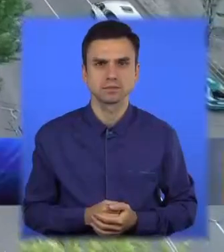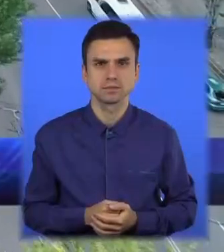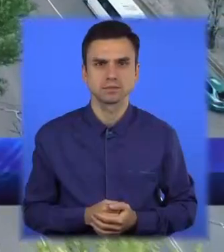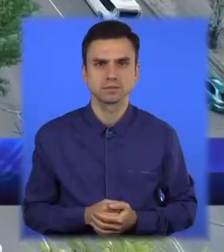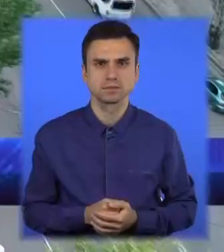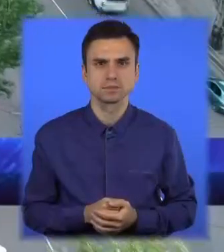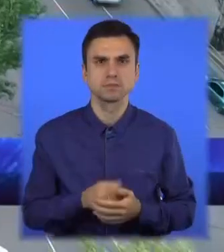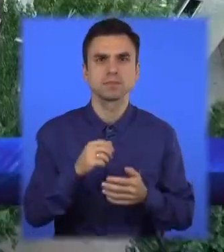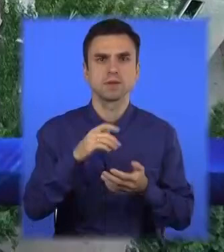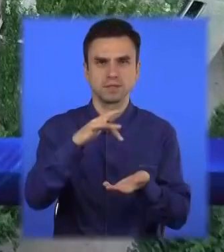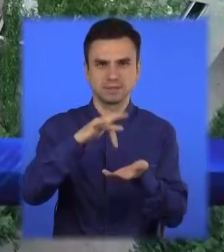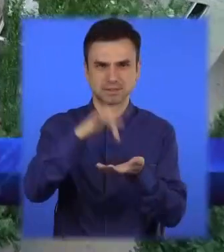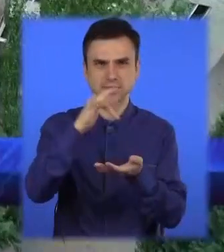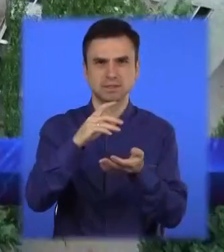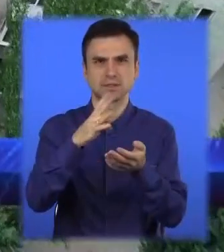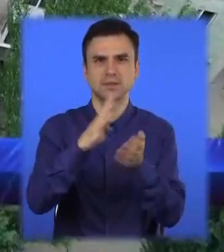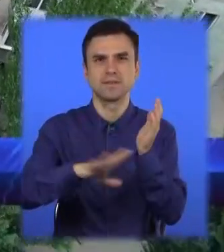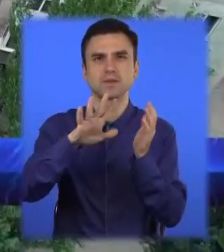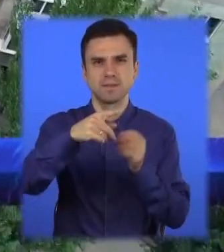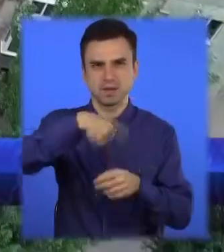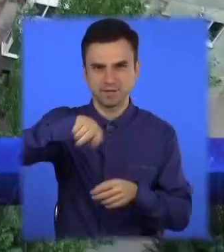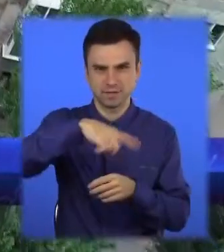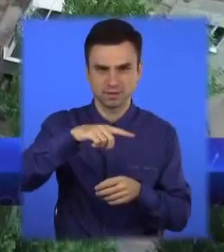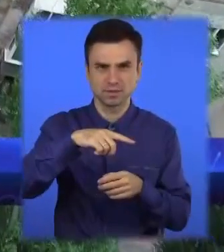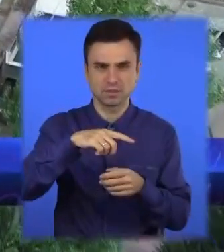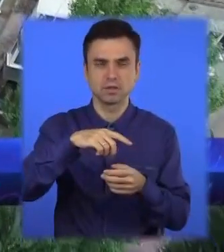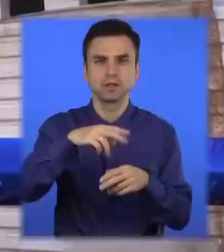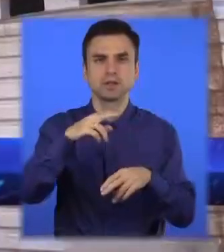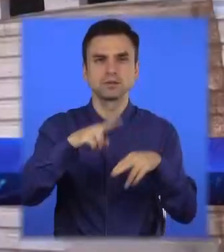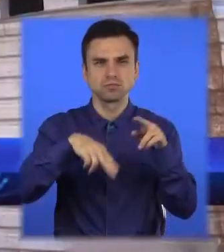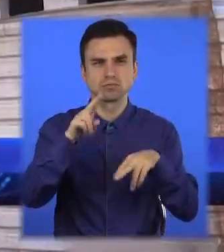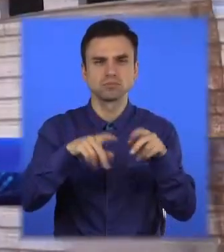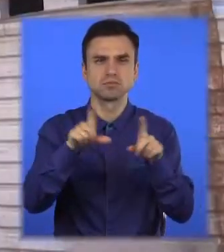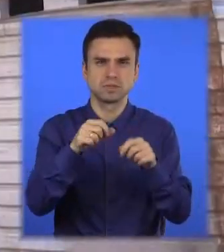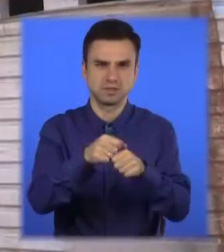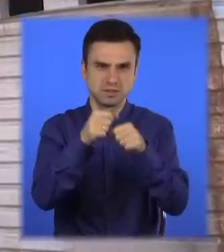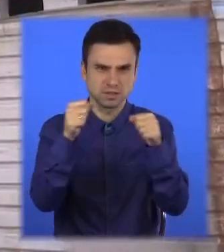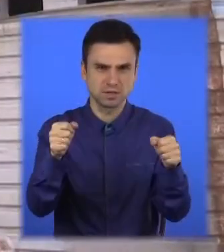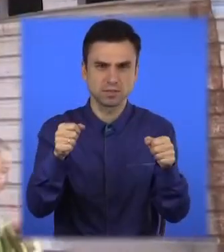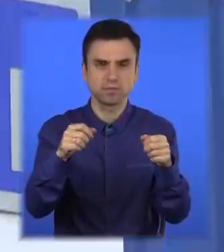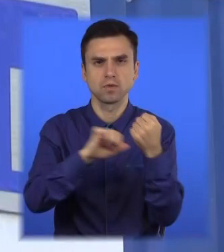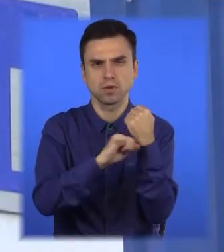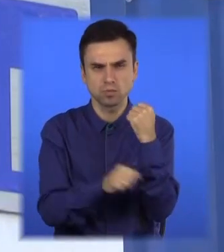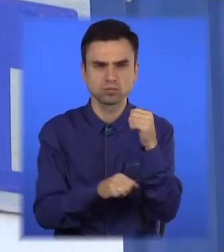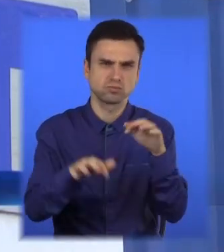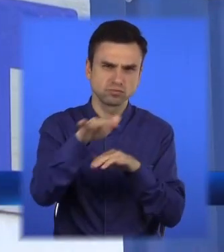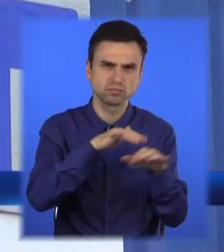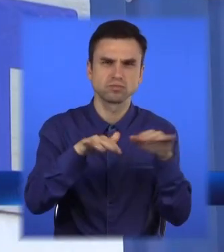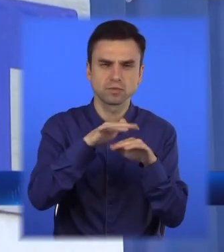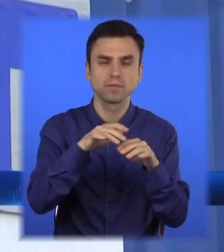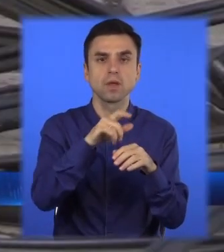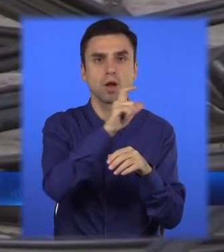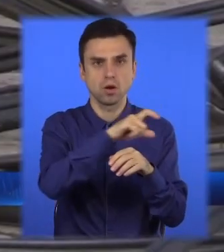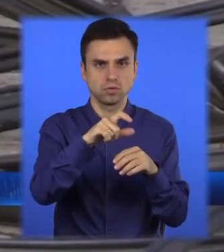95-й квартал, центр міста, нове будівництво. Буцімто торговий комплекс. Робочі працюють, а люди бідкаються. У них